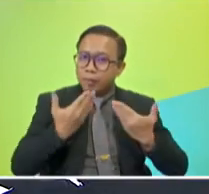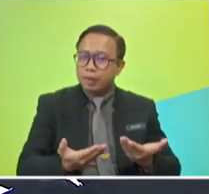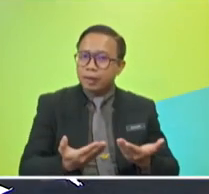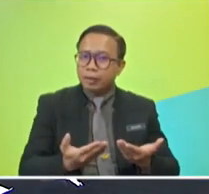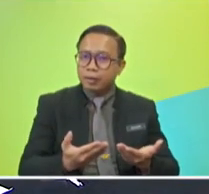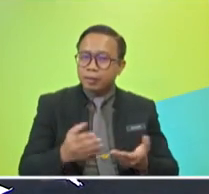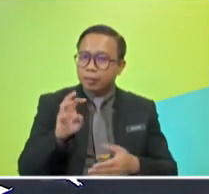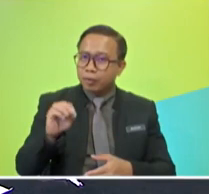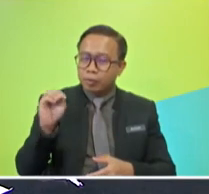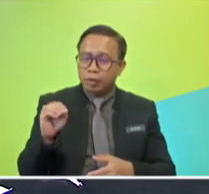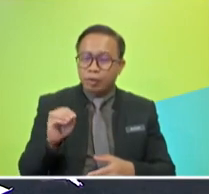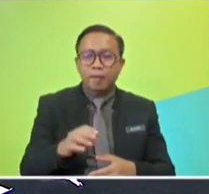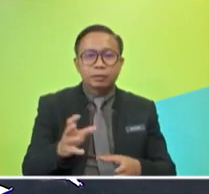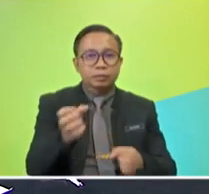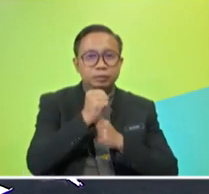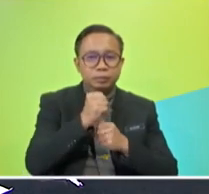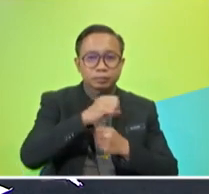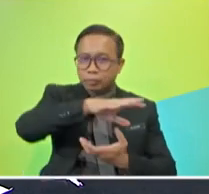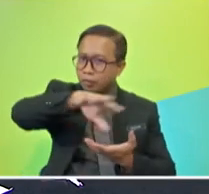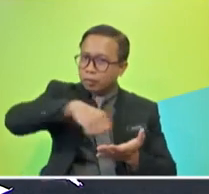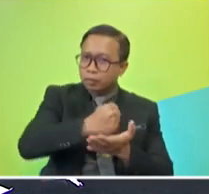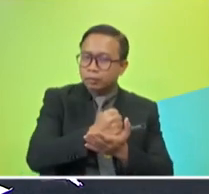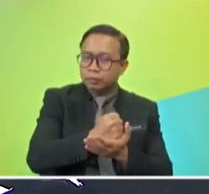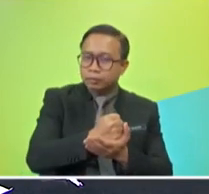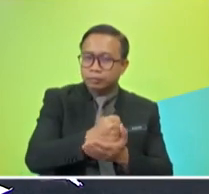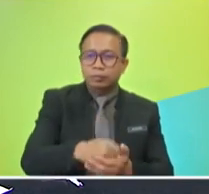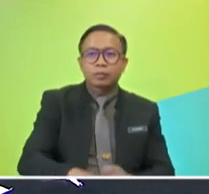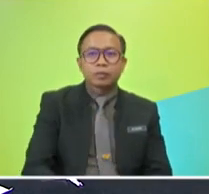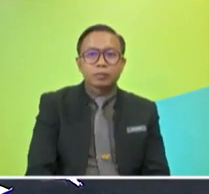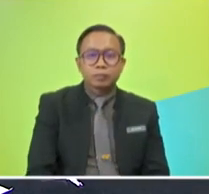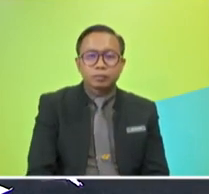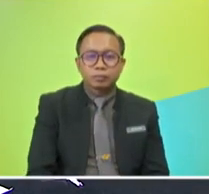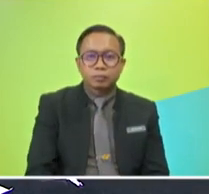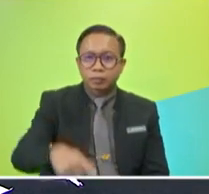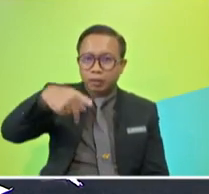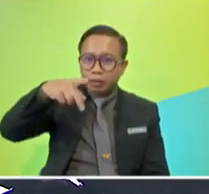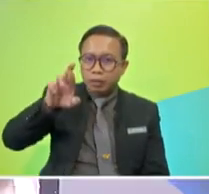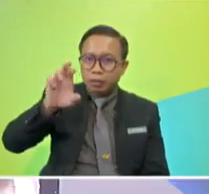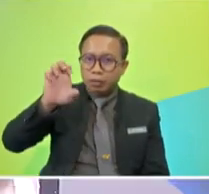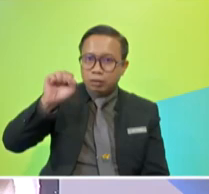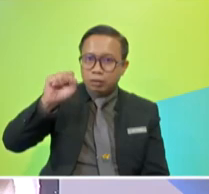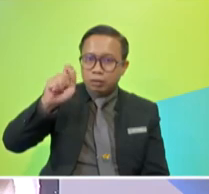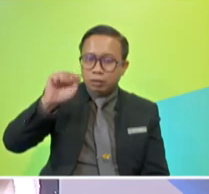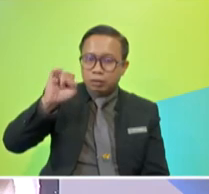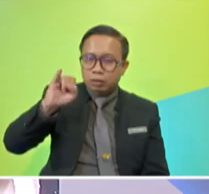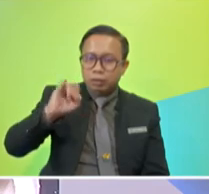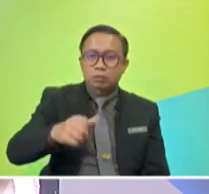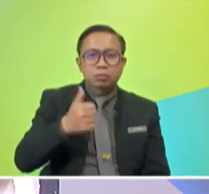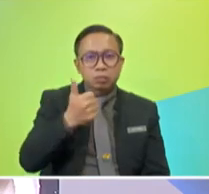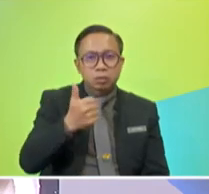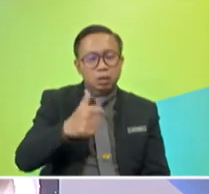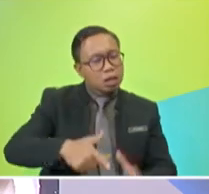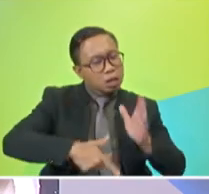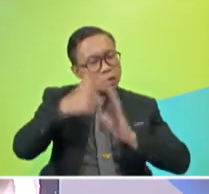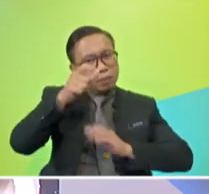prestasi keseruan pemilik kita kali ini prestasinya memuaskan tapi perlu